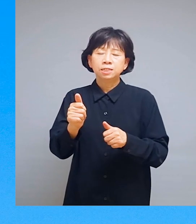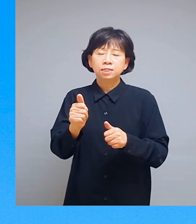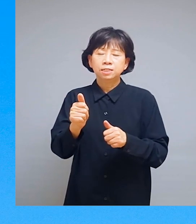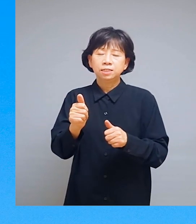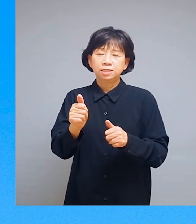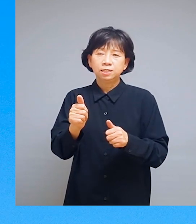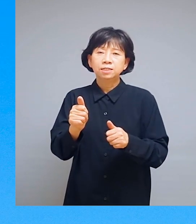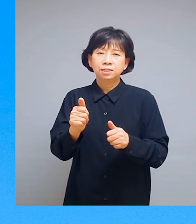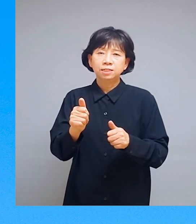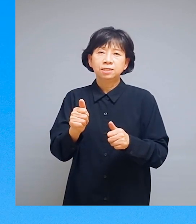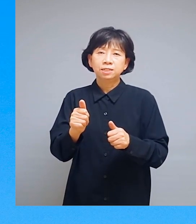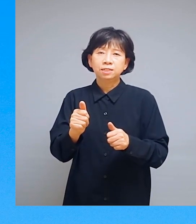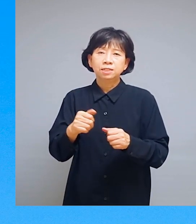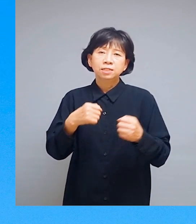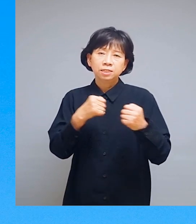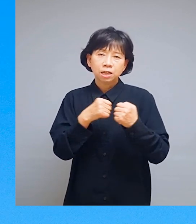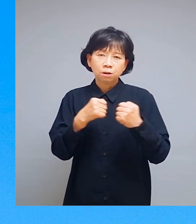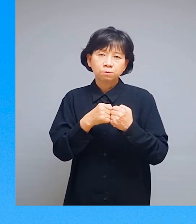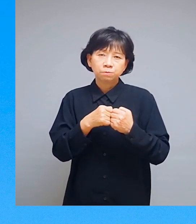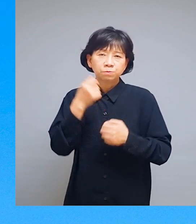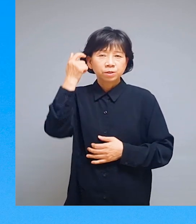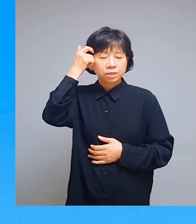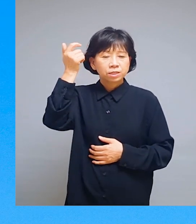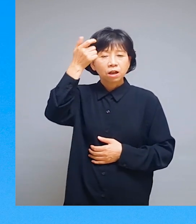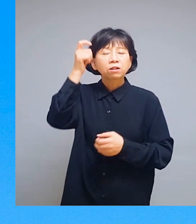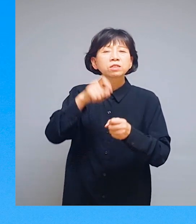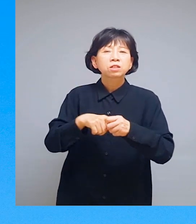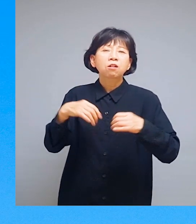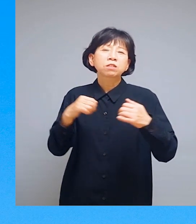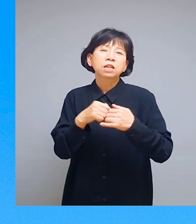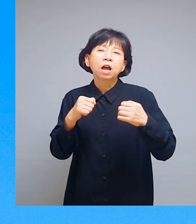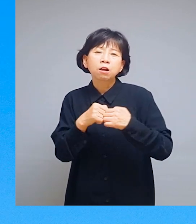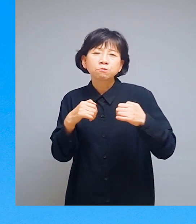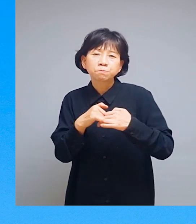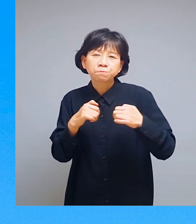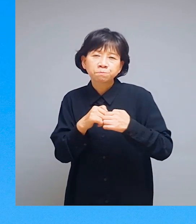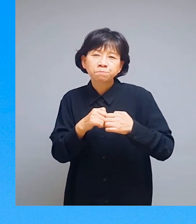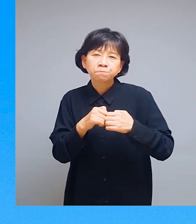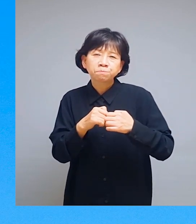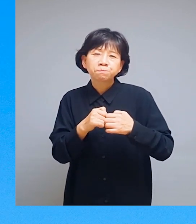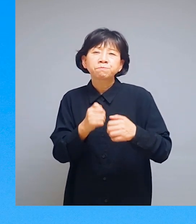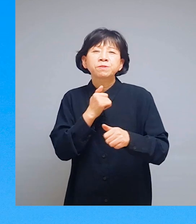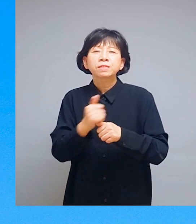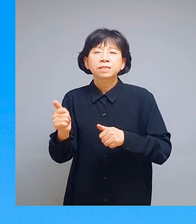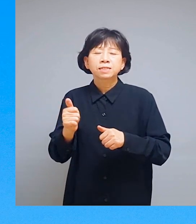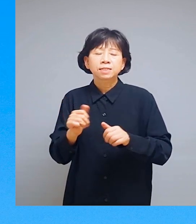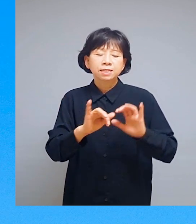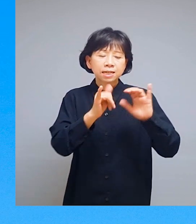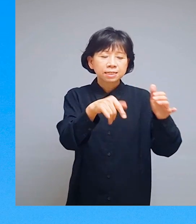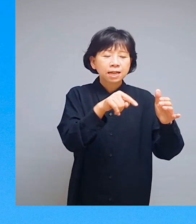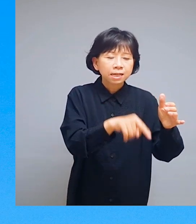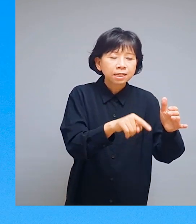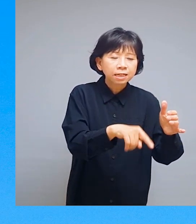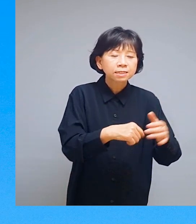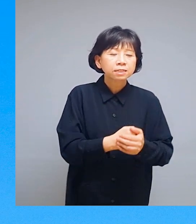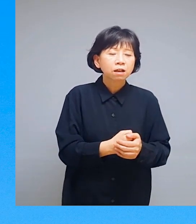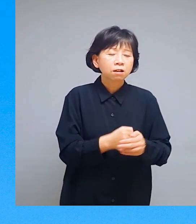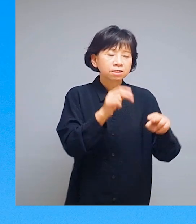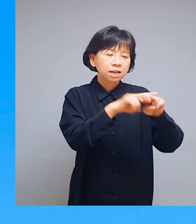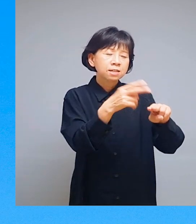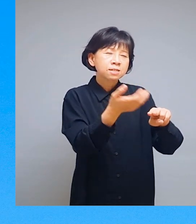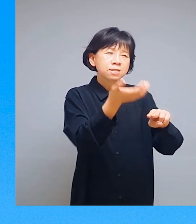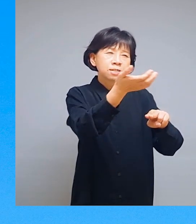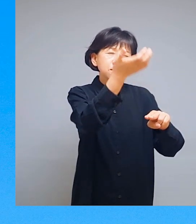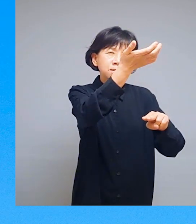뜻합니다. 싸움. 뭔가 싸움이 있다는 거예요. 근데 이 싸움은 세상에서 더 높은 자리에 아니면